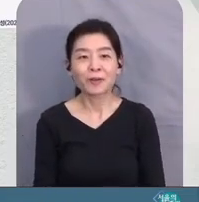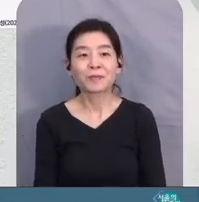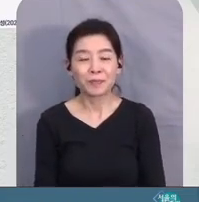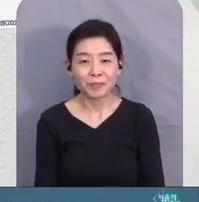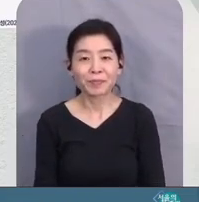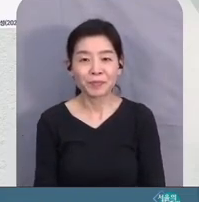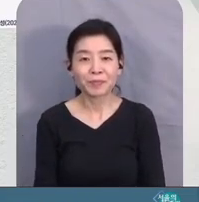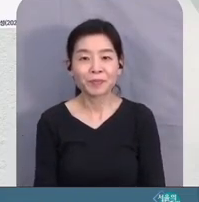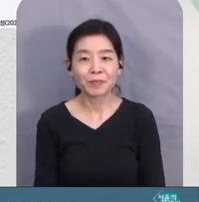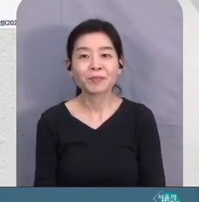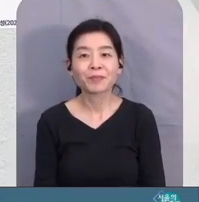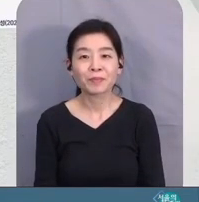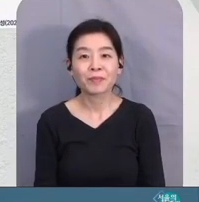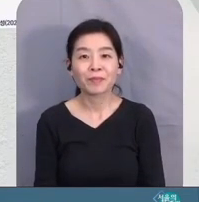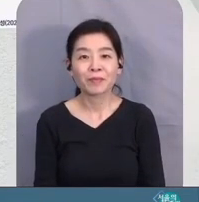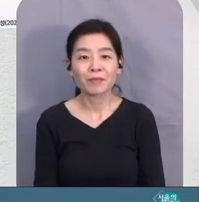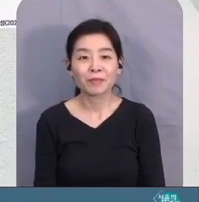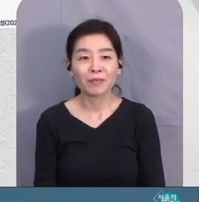예. 그래서